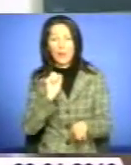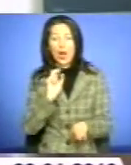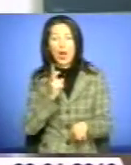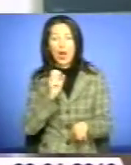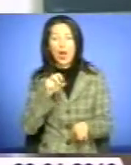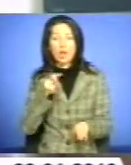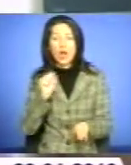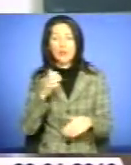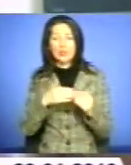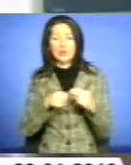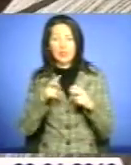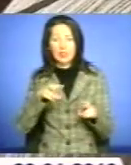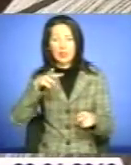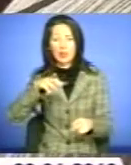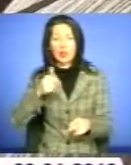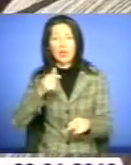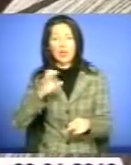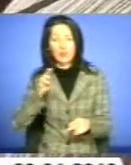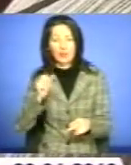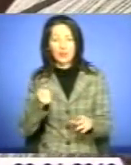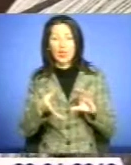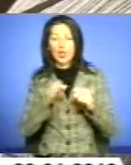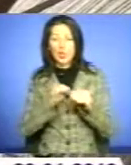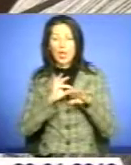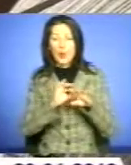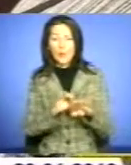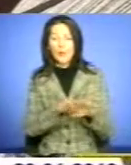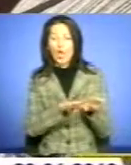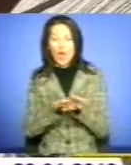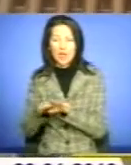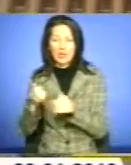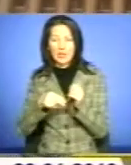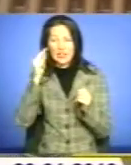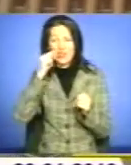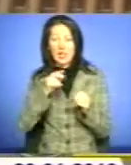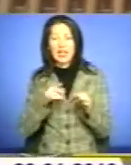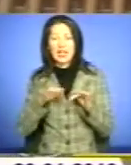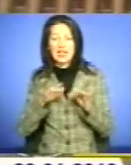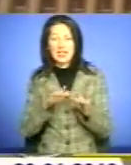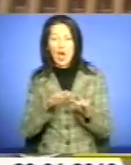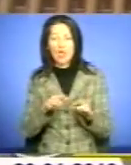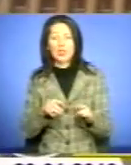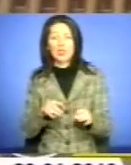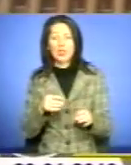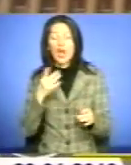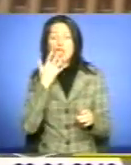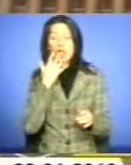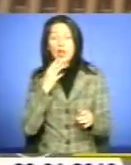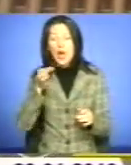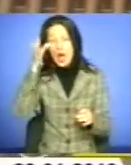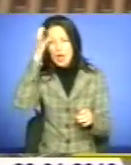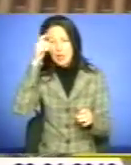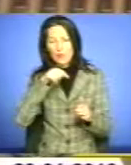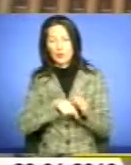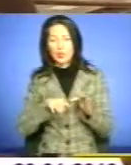також спеціаліста і магістра. За результатами проведеного рейтингу серед навчальних закладів країни, Національна академія внутрішніх справ посіла